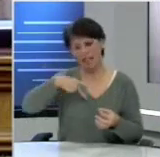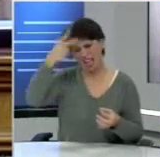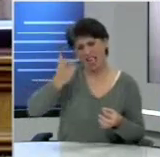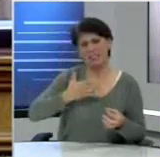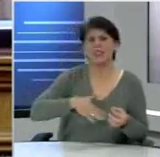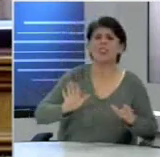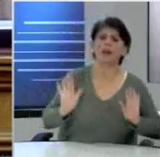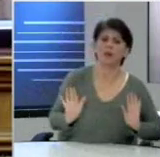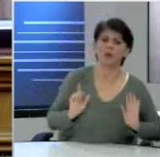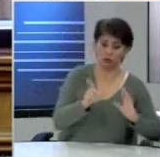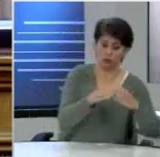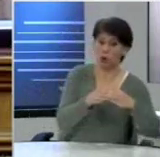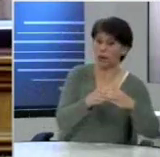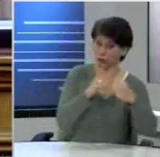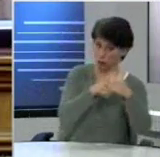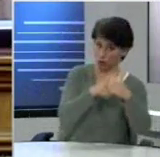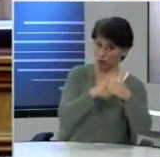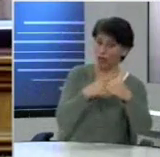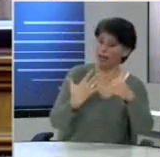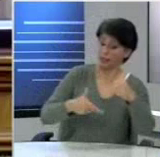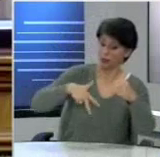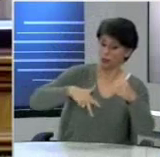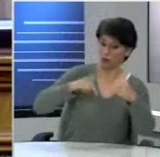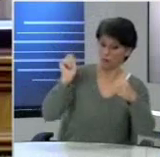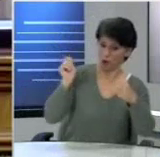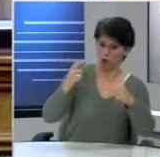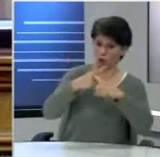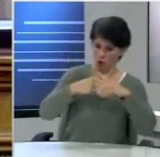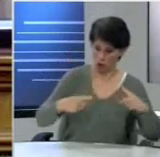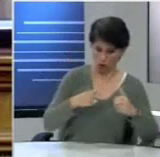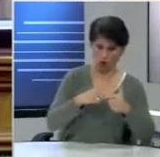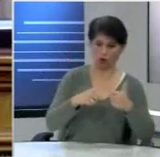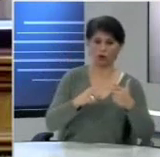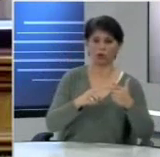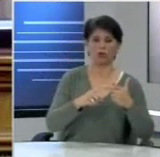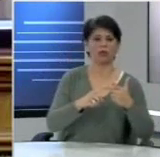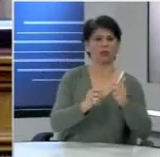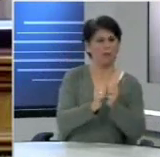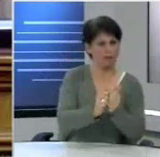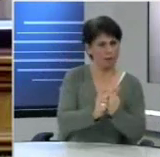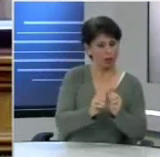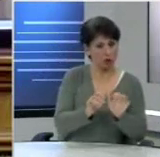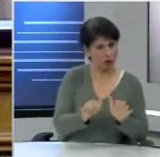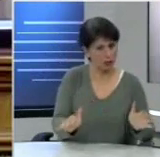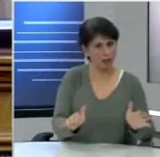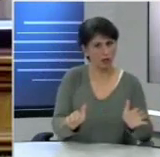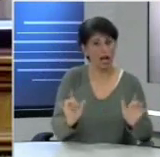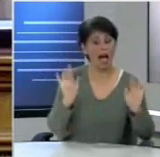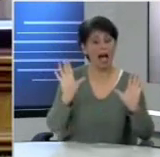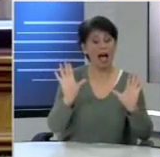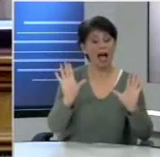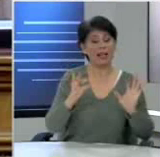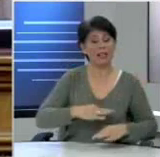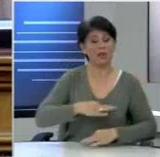θελικό κράτος είναι το κράτος των κολλητών, των χορηγών, των συγγενών και των φίλων, της αναξιοκρατίας, το